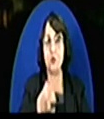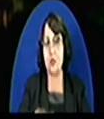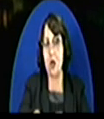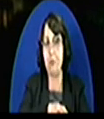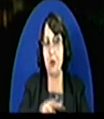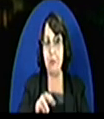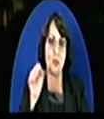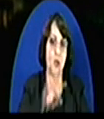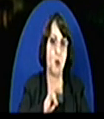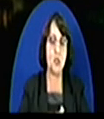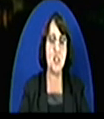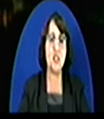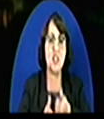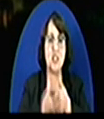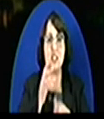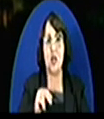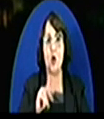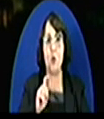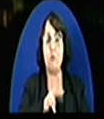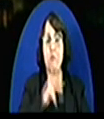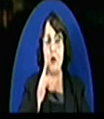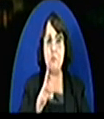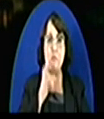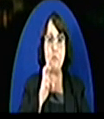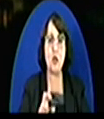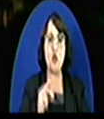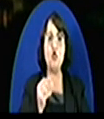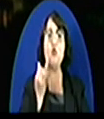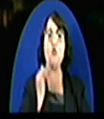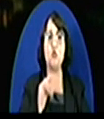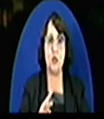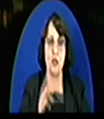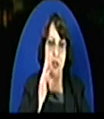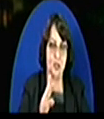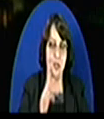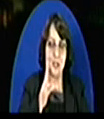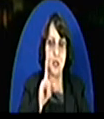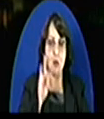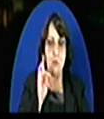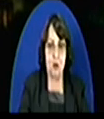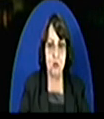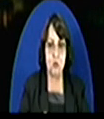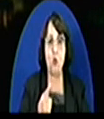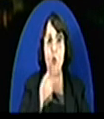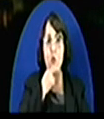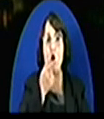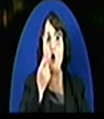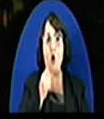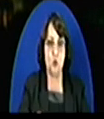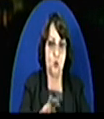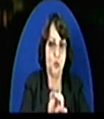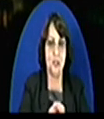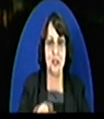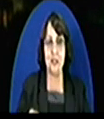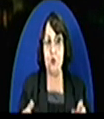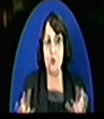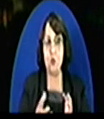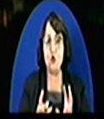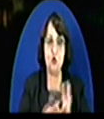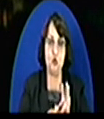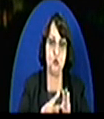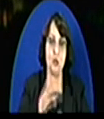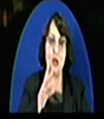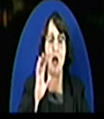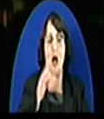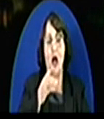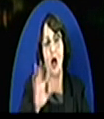Монгол ардын намаас нэр дэвшигч Чимдин Хүрлбаатар бат тогтхын чойжил сүрэн намсрайн цэрэн бат нар Улаангом сумын иргэдтэй хийх уулзалтаа 9-12 дугаар